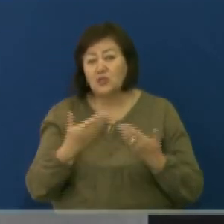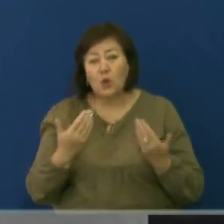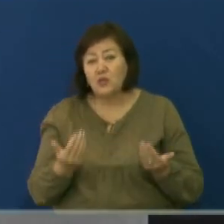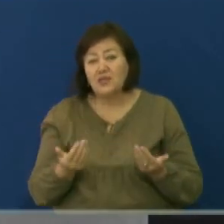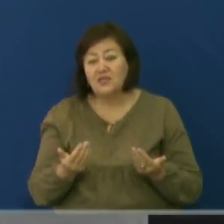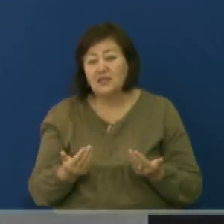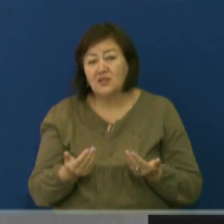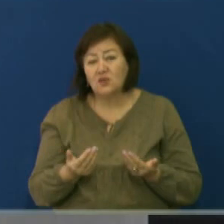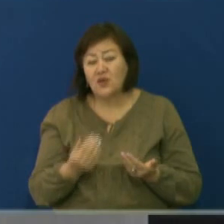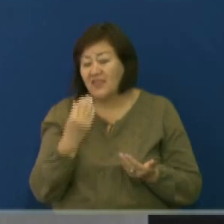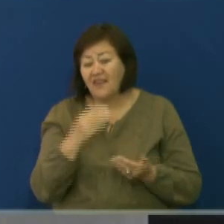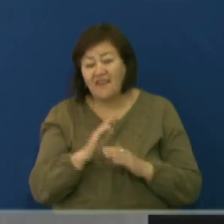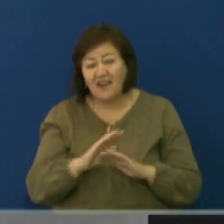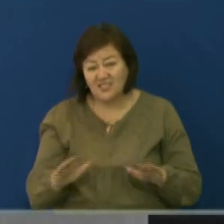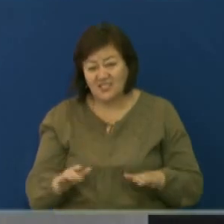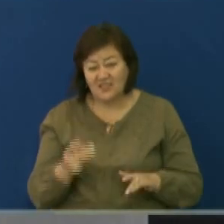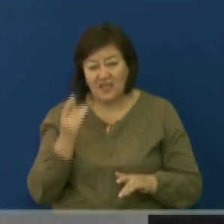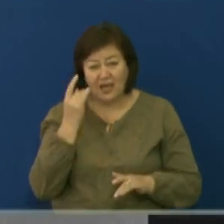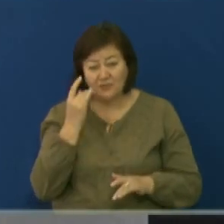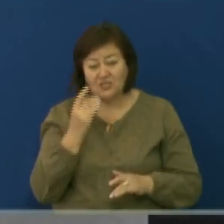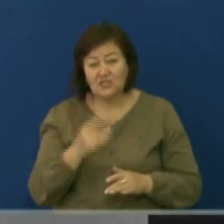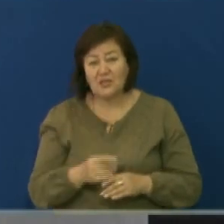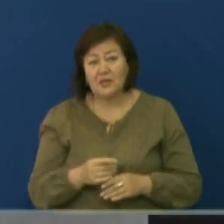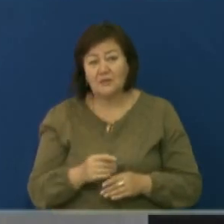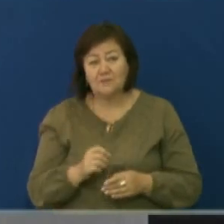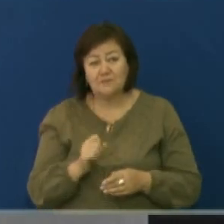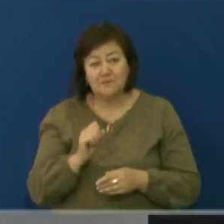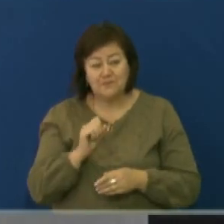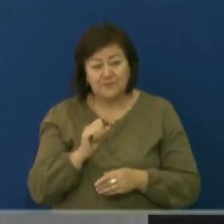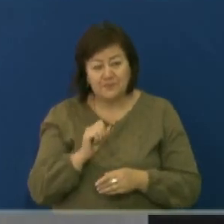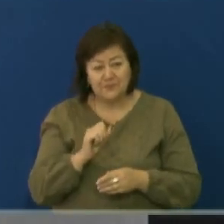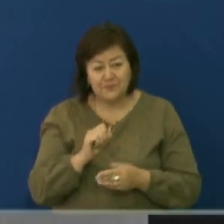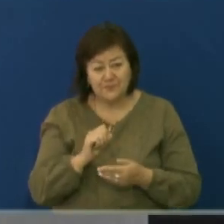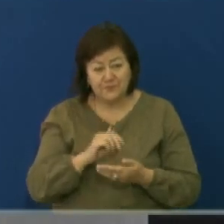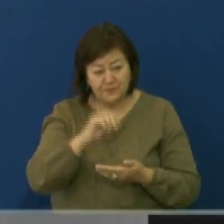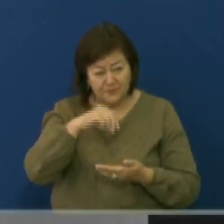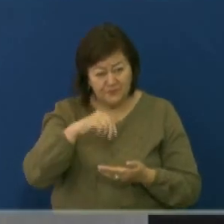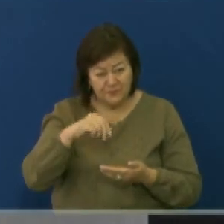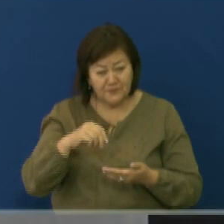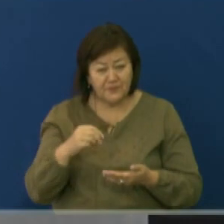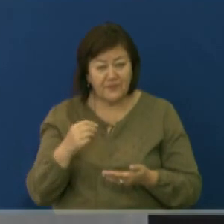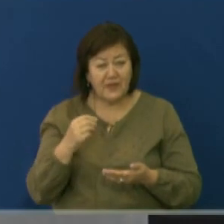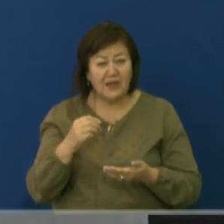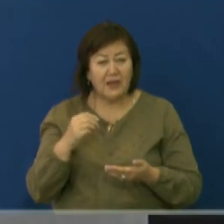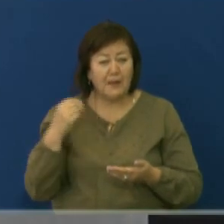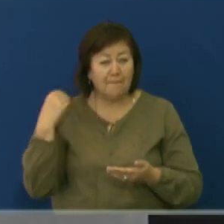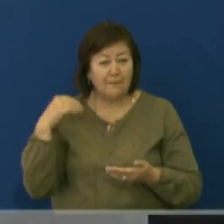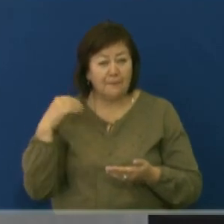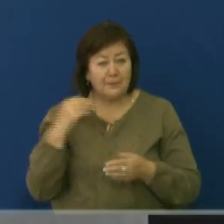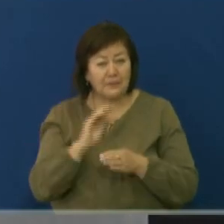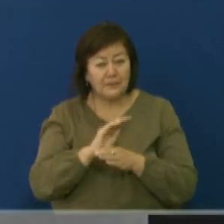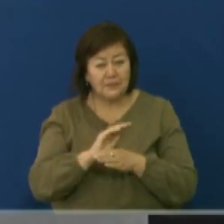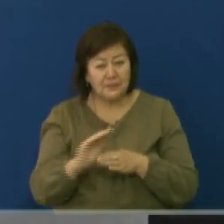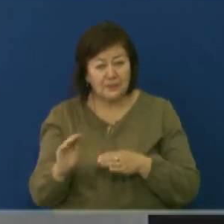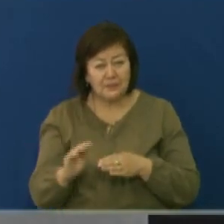көтермейді. Сол себепті де бізде мына елбасының үшінші инициативасының аясында студенттердің жатақханаларын